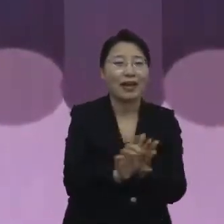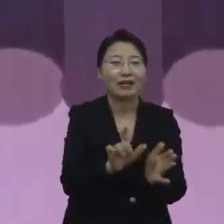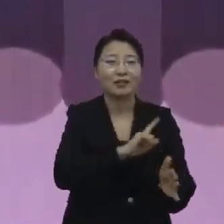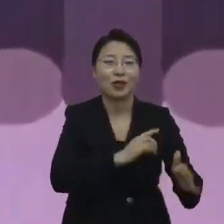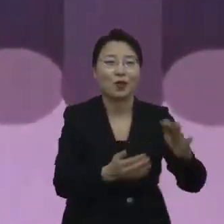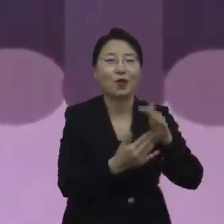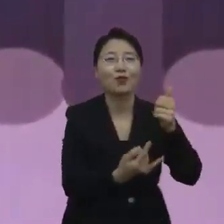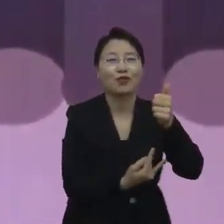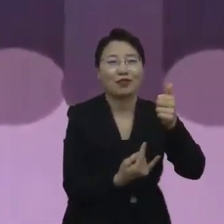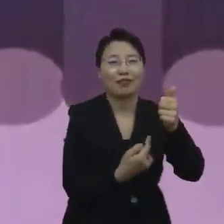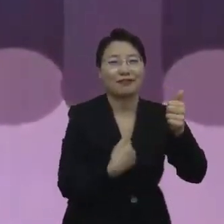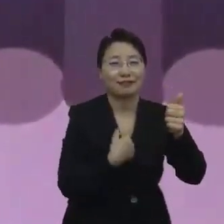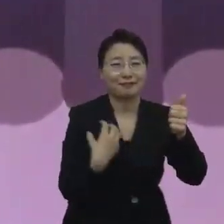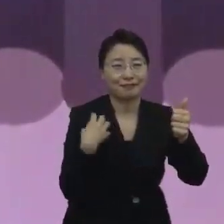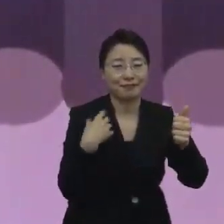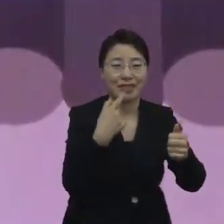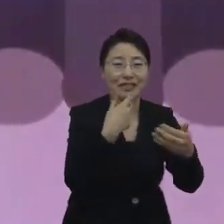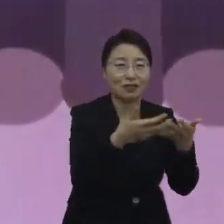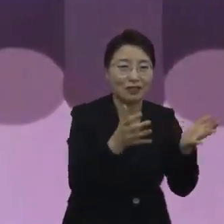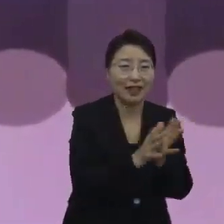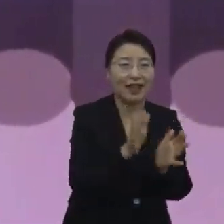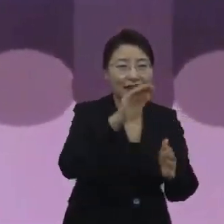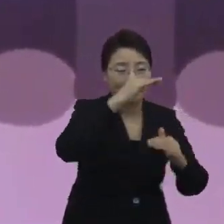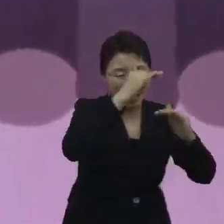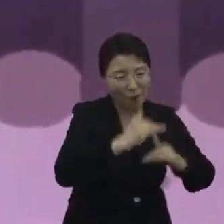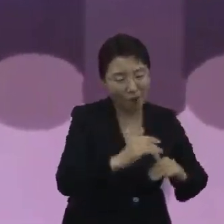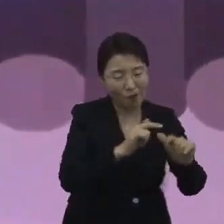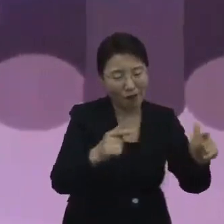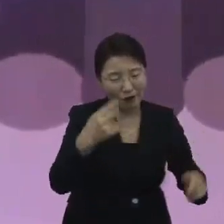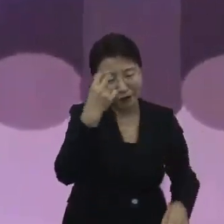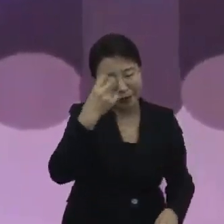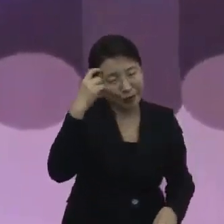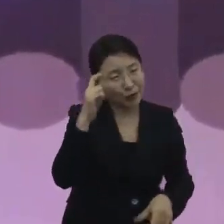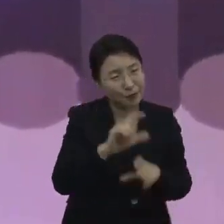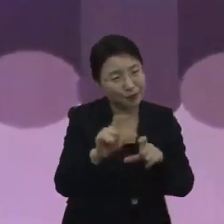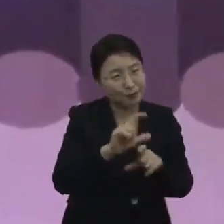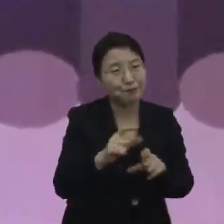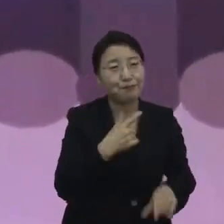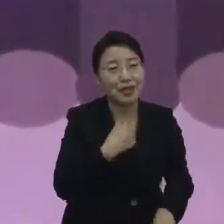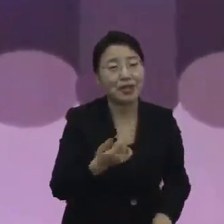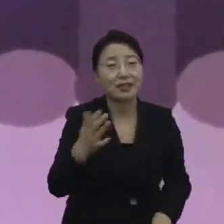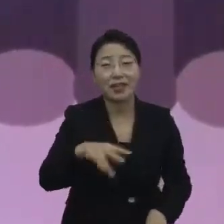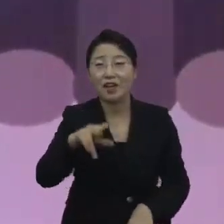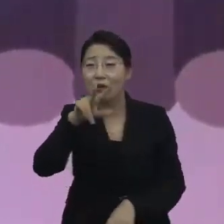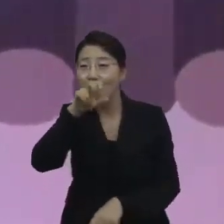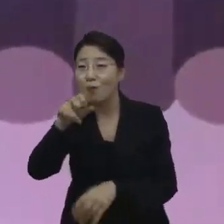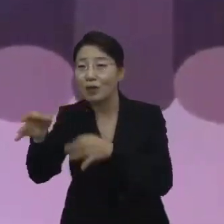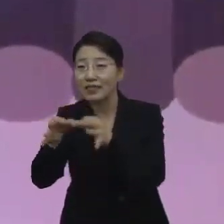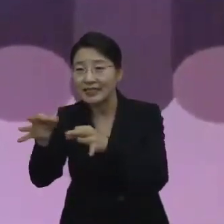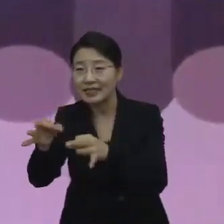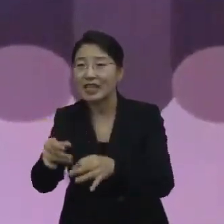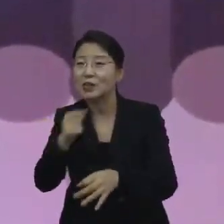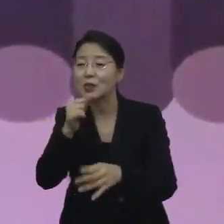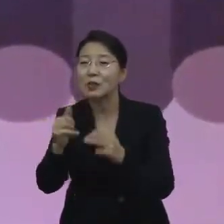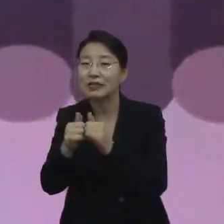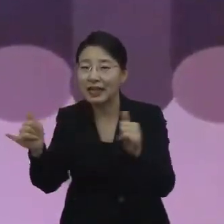최고위원으로서 여러 민주당의 안들을 고민했었습니다. 그런데 이 골목시장과 소상공인을